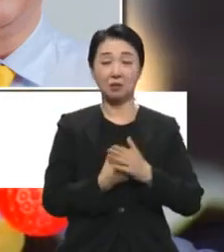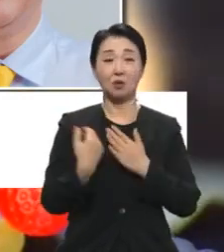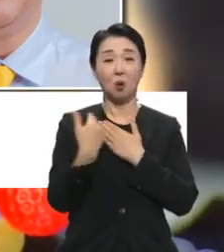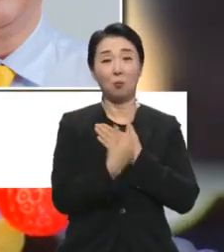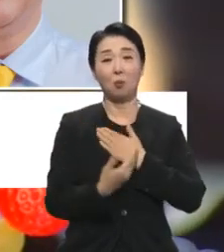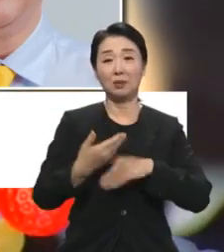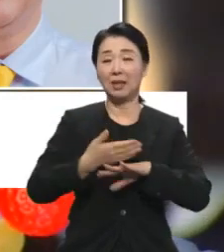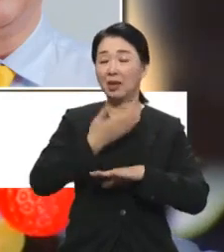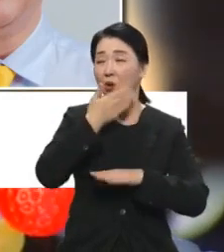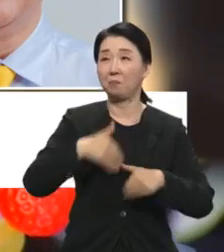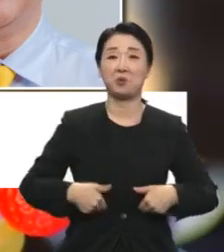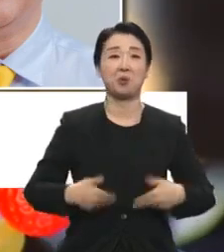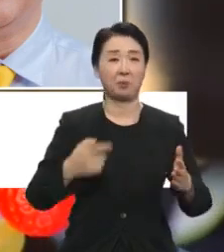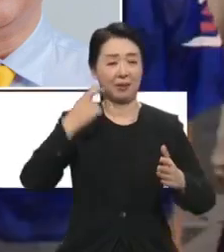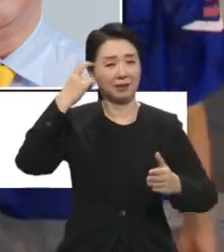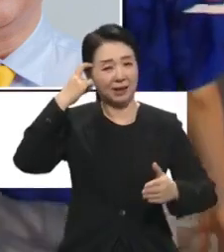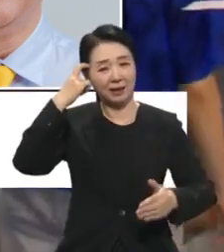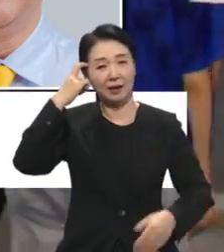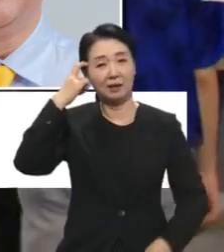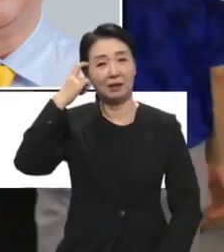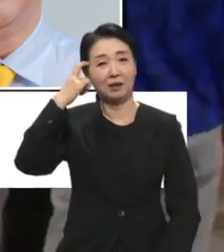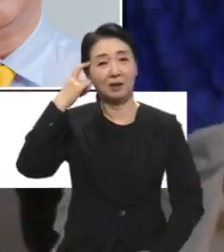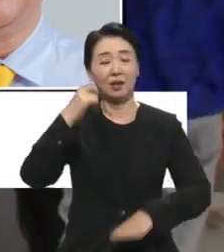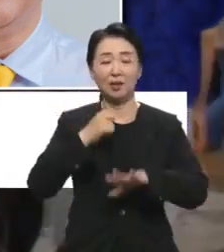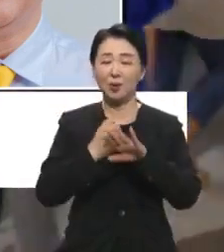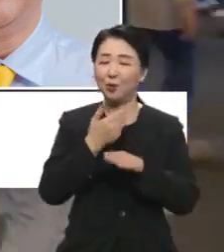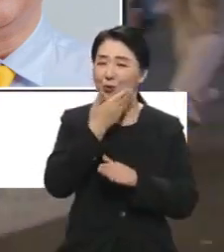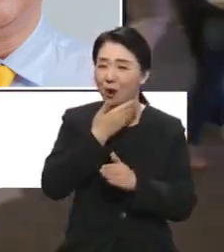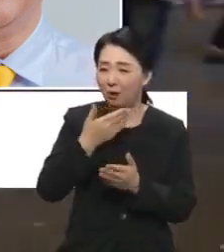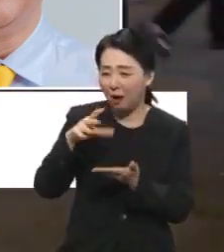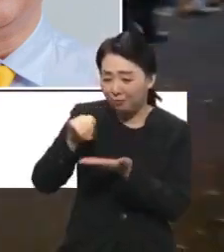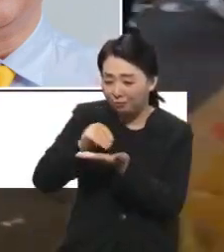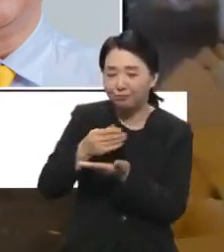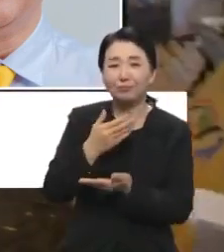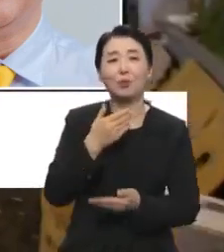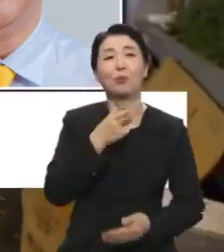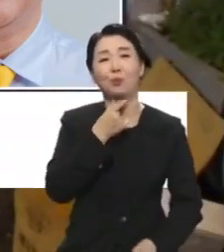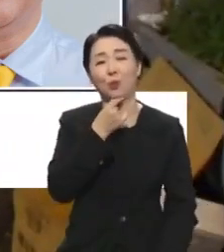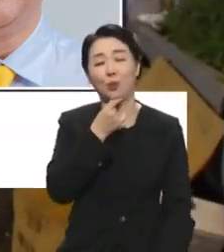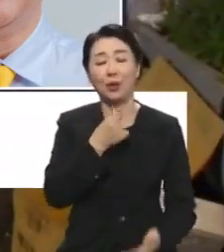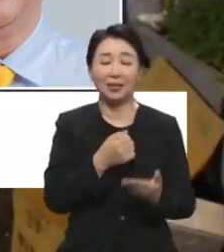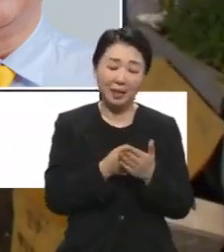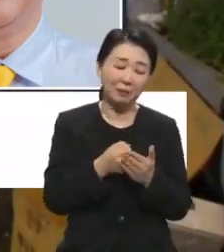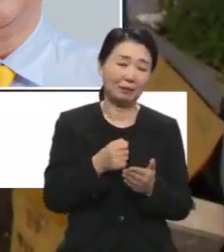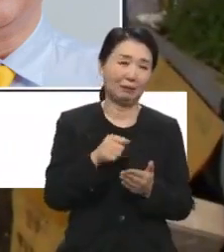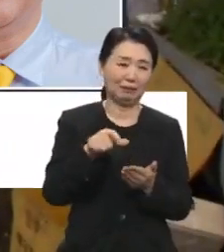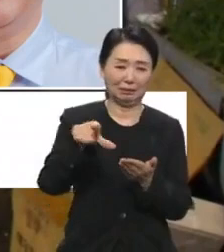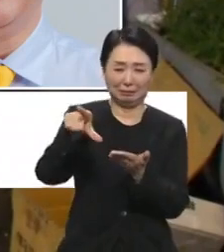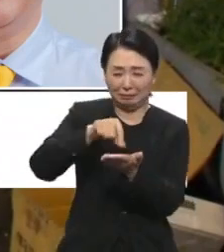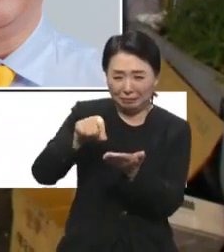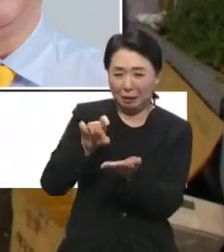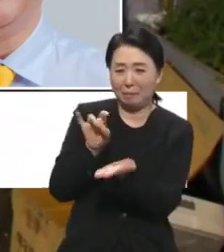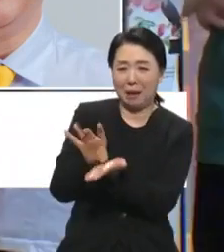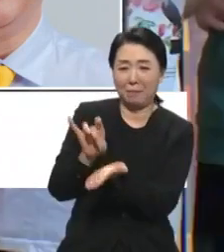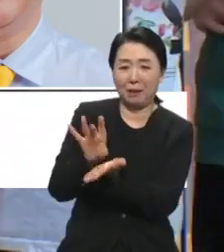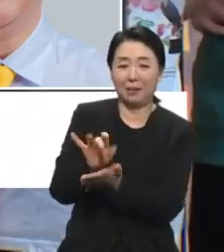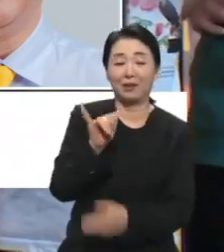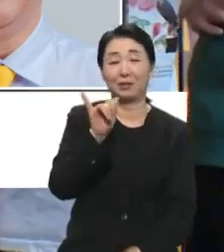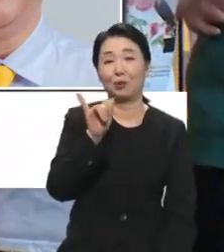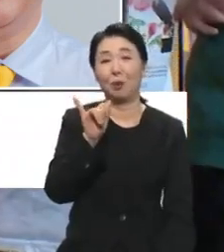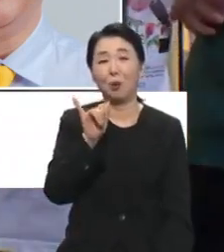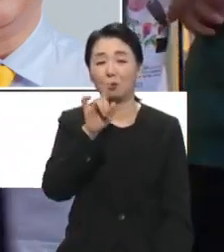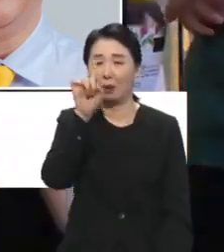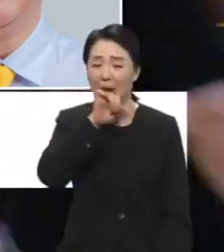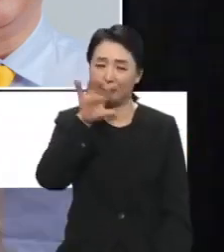다른 영양가가 필요 없다고 이렇게 느껴져가지고 영양분 섭취를 좀 덜하게 됩니다. 골고루 덜 먹게 되죠. 이런 악순환이 벌어지고